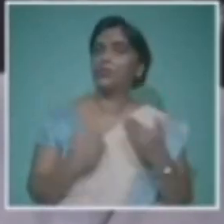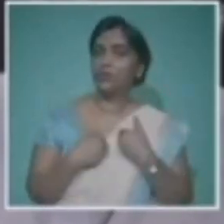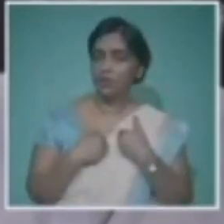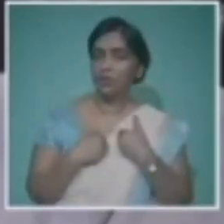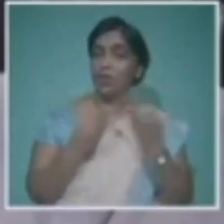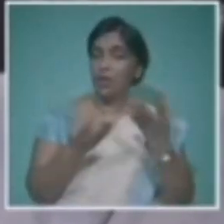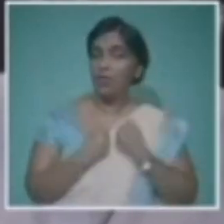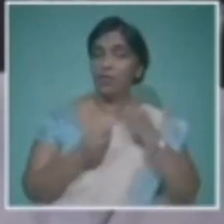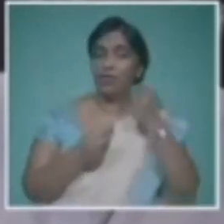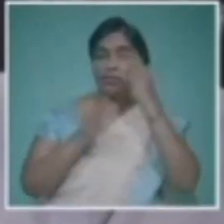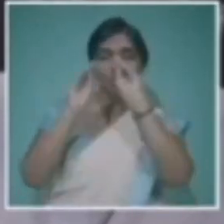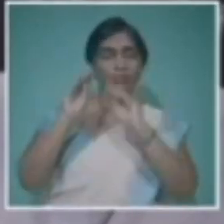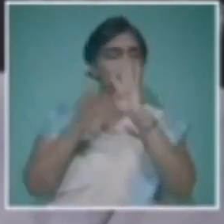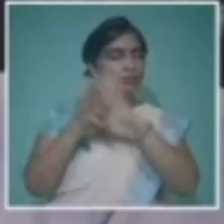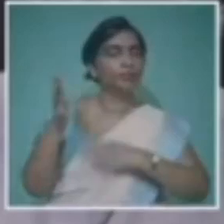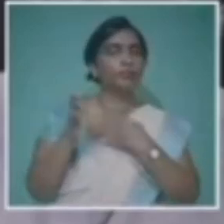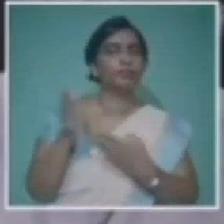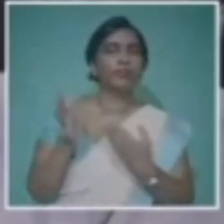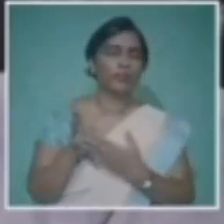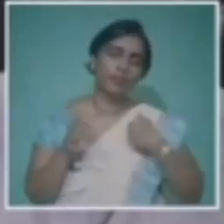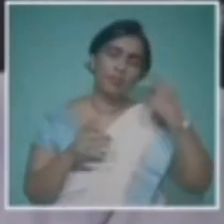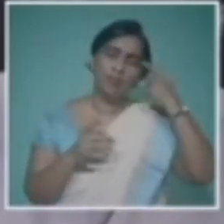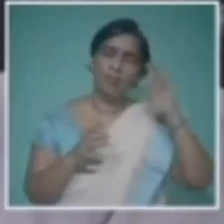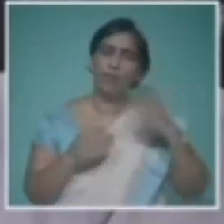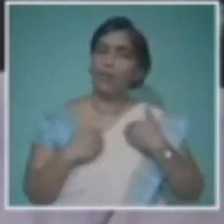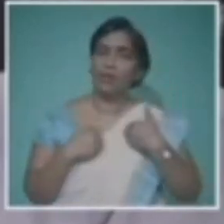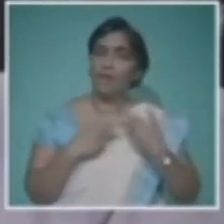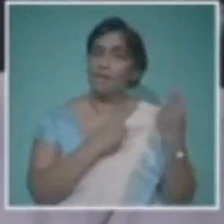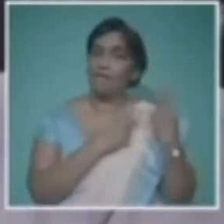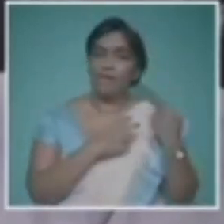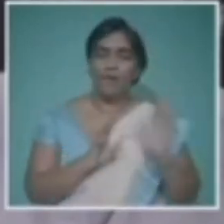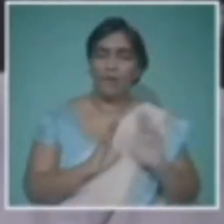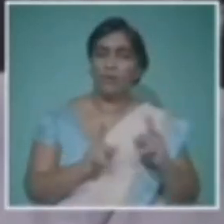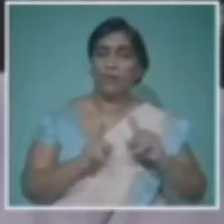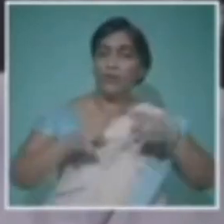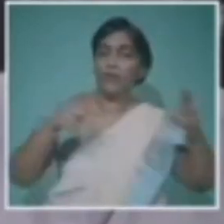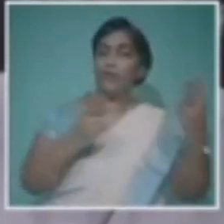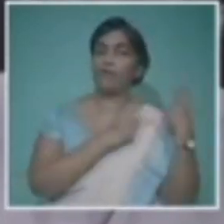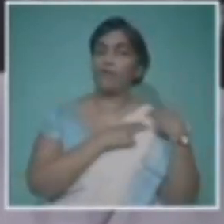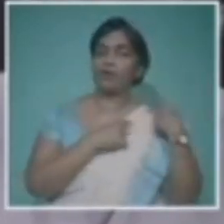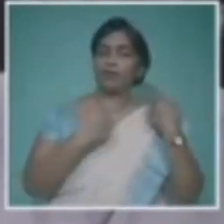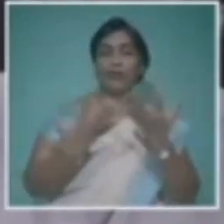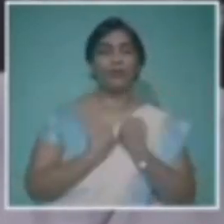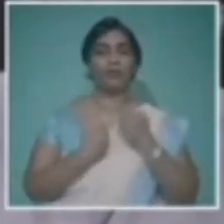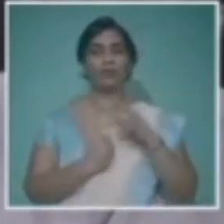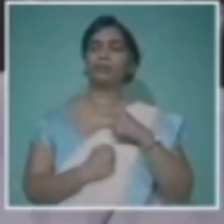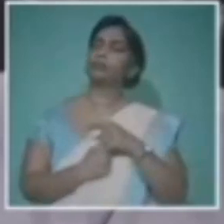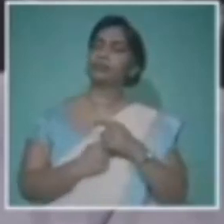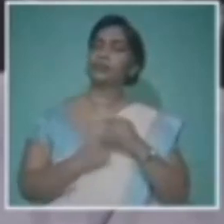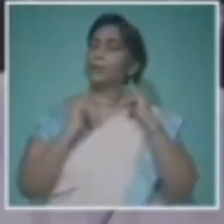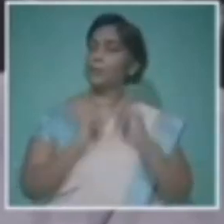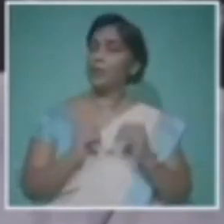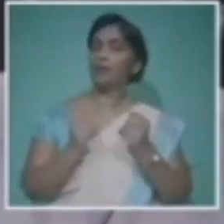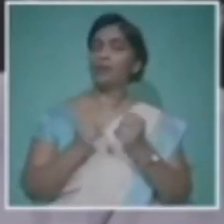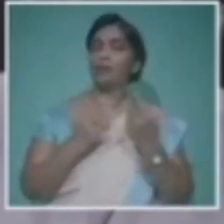අපිට ලැබෙන අයවැය තුලින් මම හිතනවා අපි නෙවෙයි වග කියන්නේ වෙන අයගේ වගකීම බාර අරගෙන මේකේ නරක